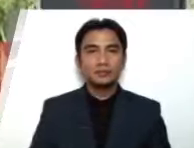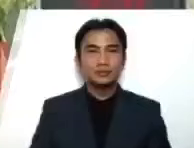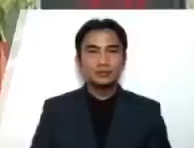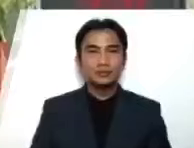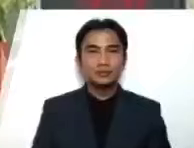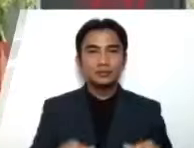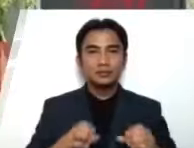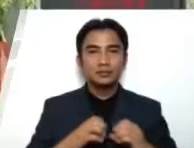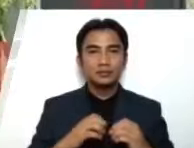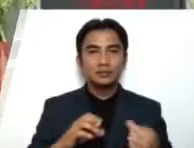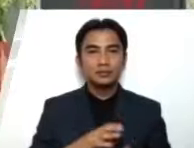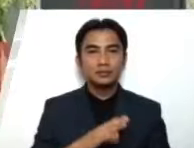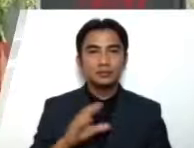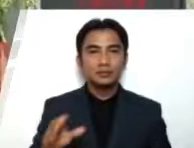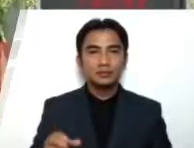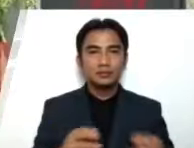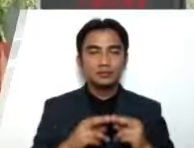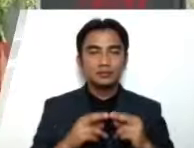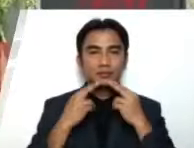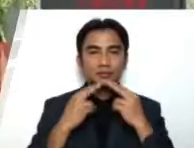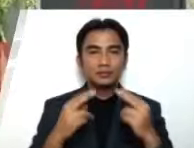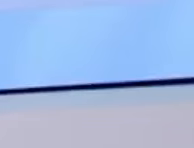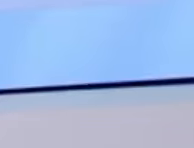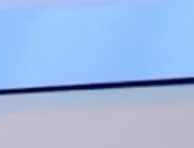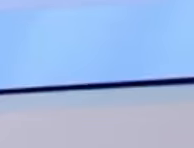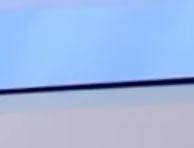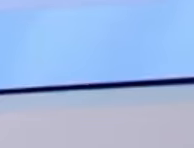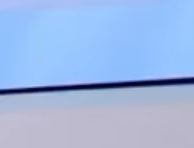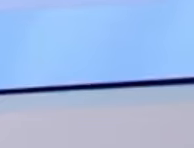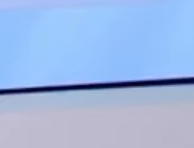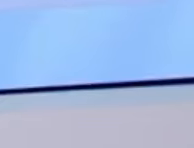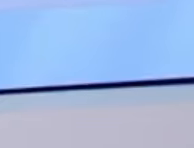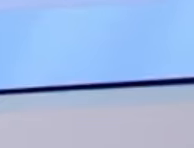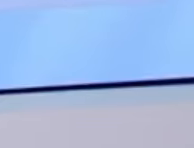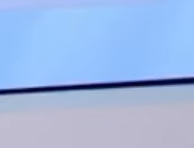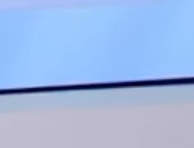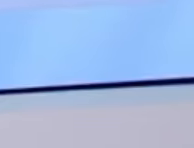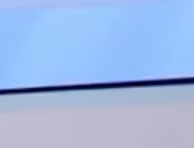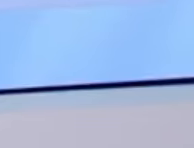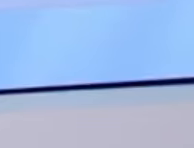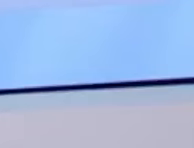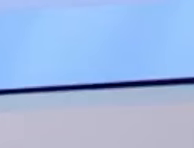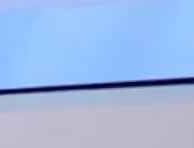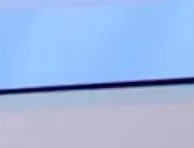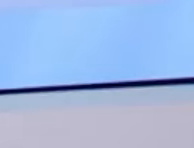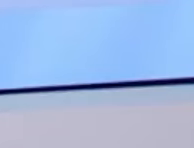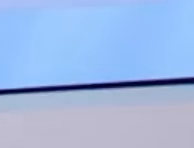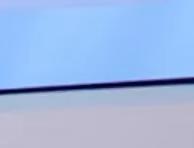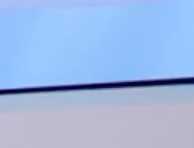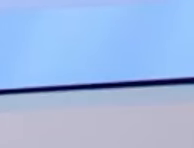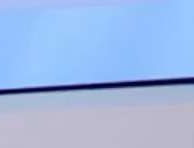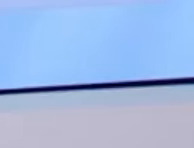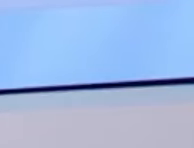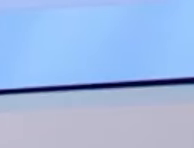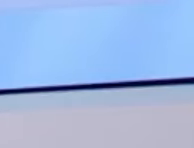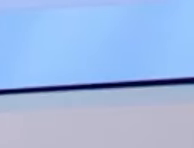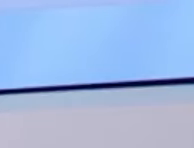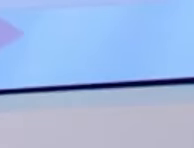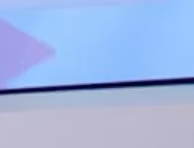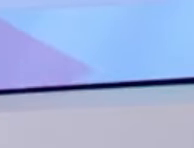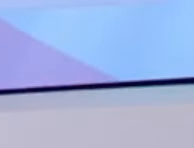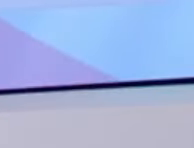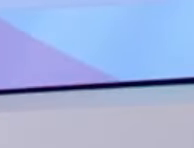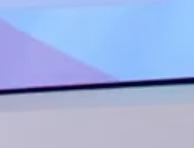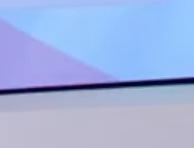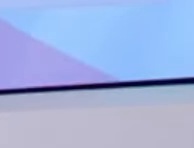para sa GMA Integrated News. Huwag magpahuli sa mga balitang dapat ninyong malaman. Mag-subscribe